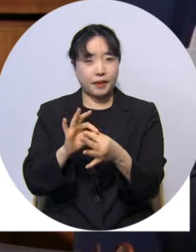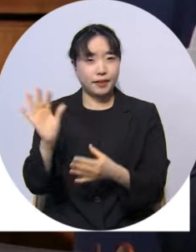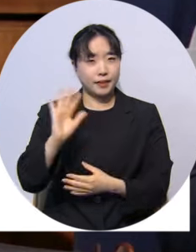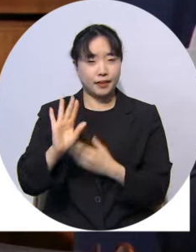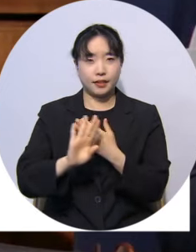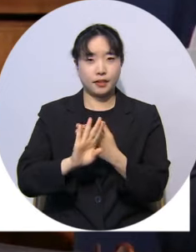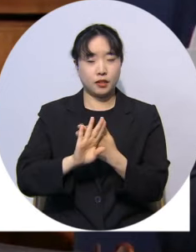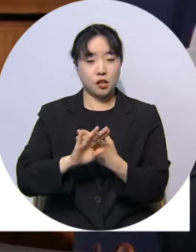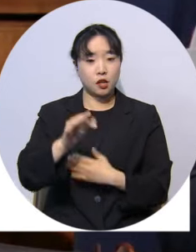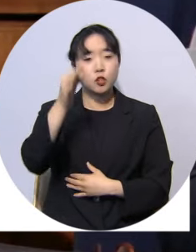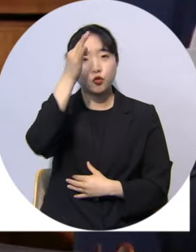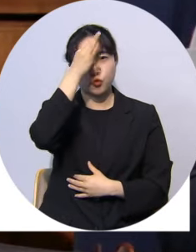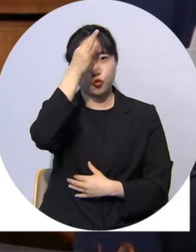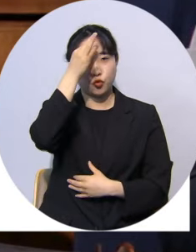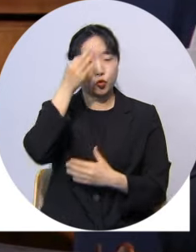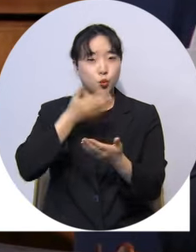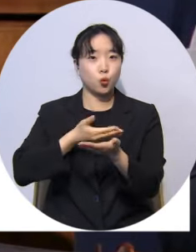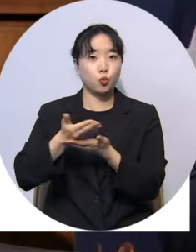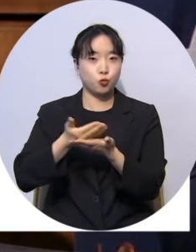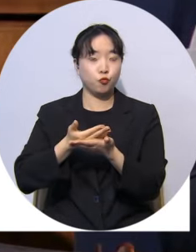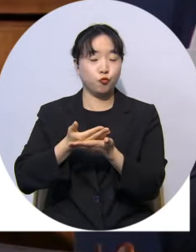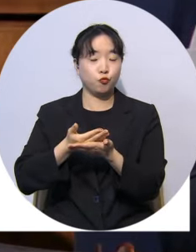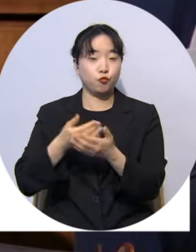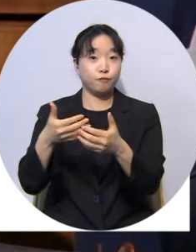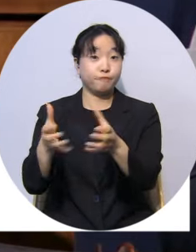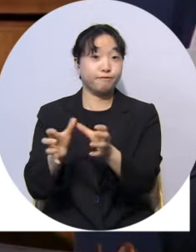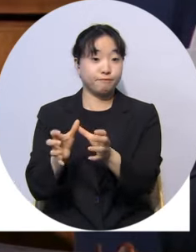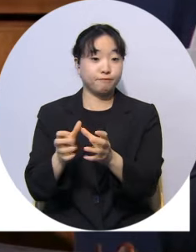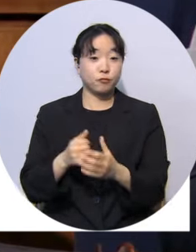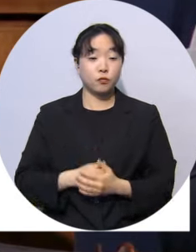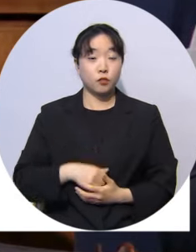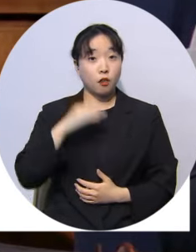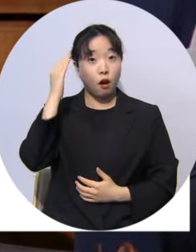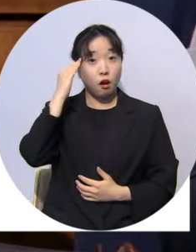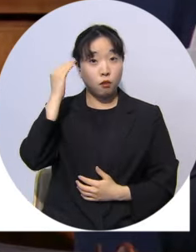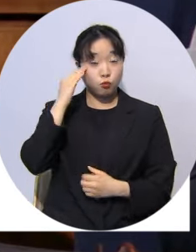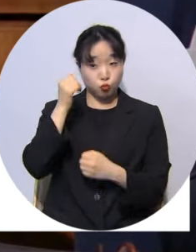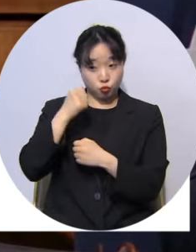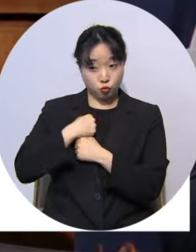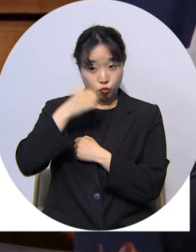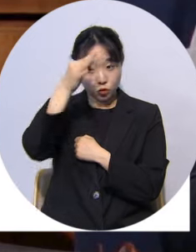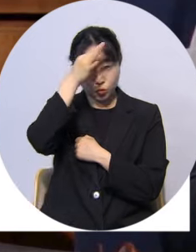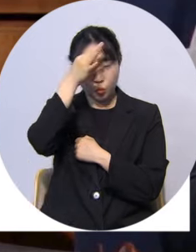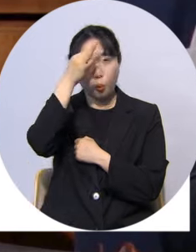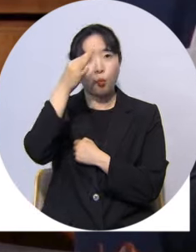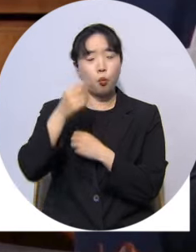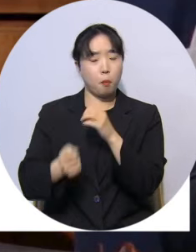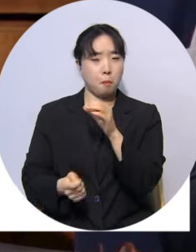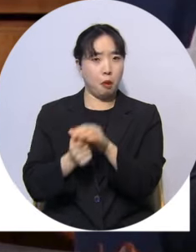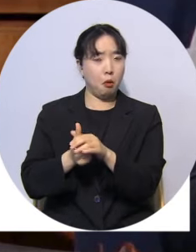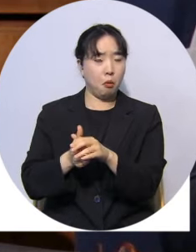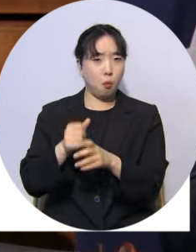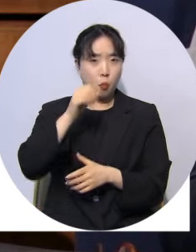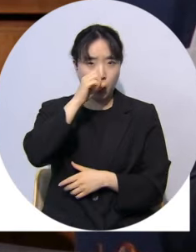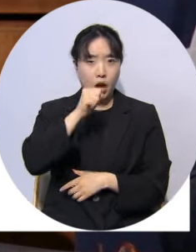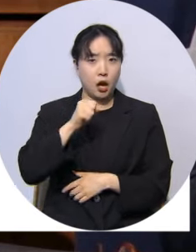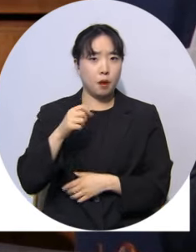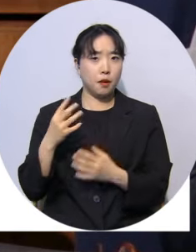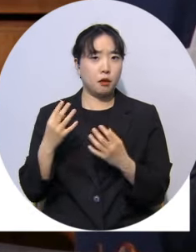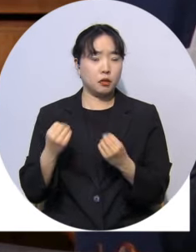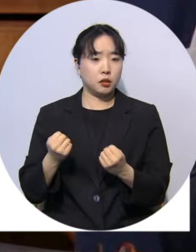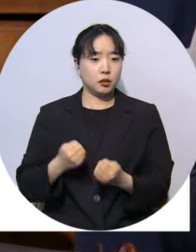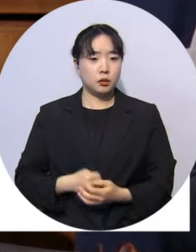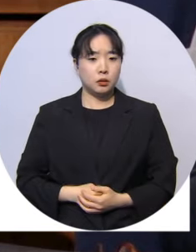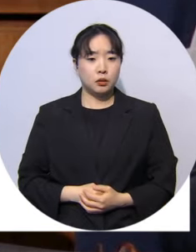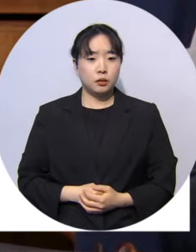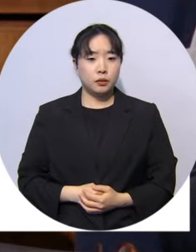alliance. And Korea is obviously a country with deeply impressive technology